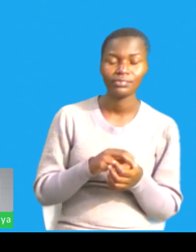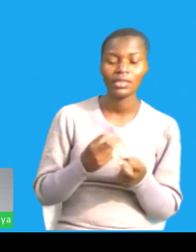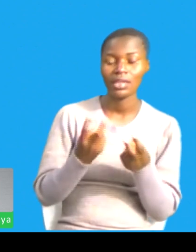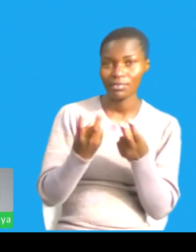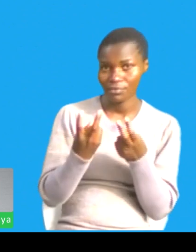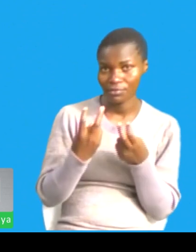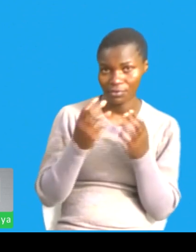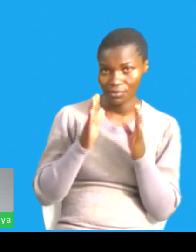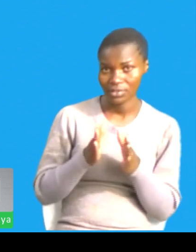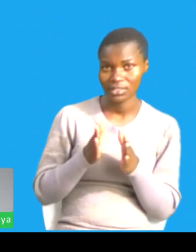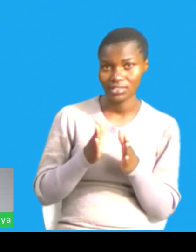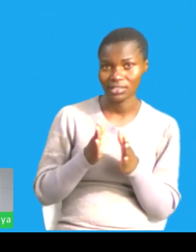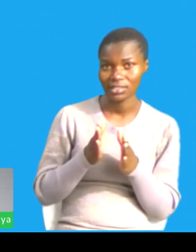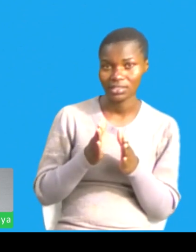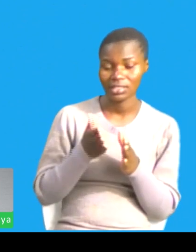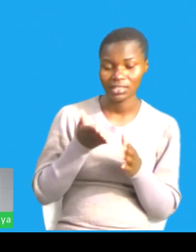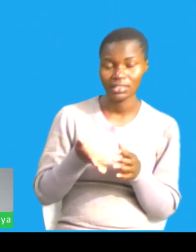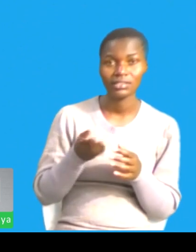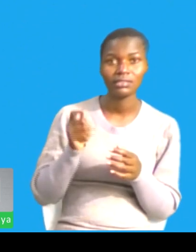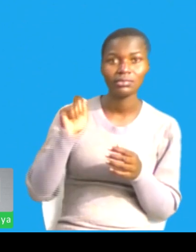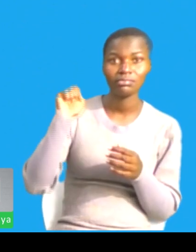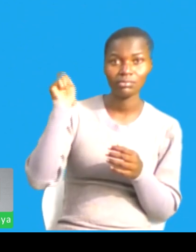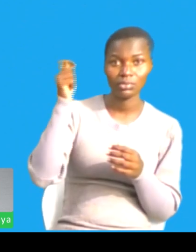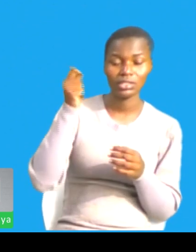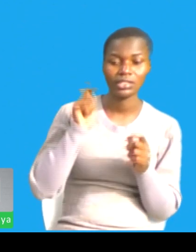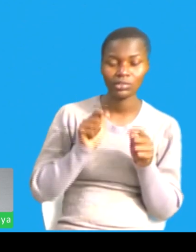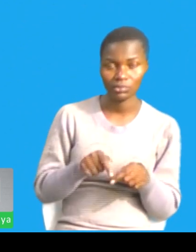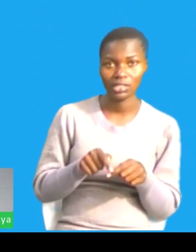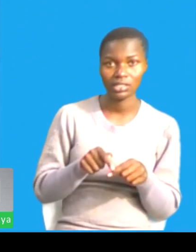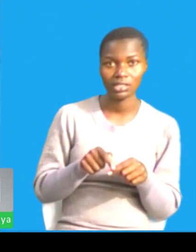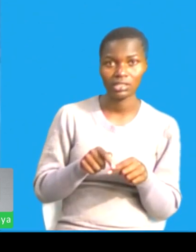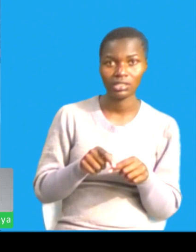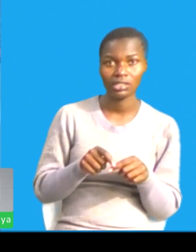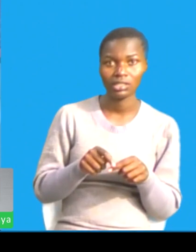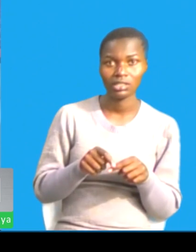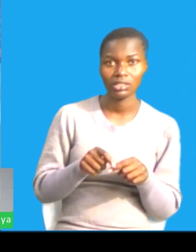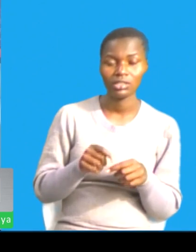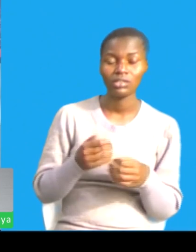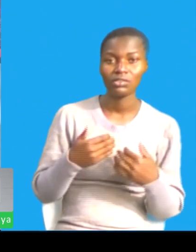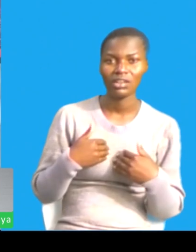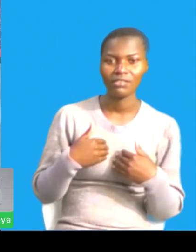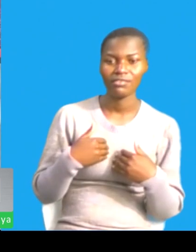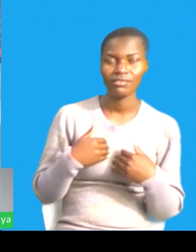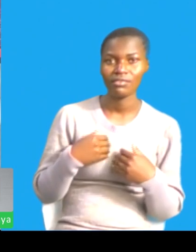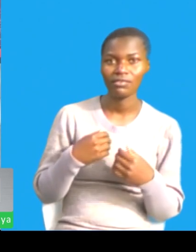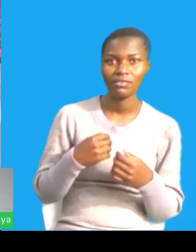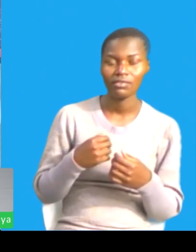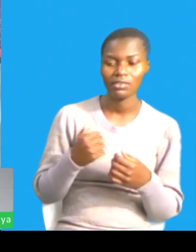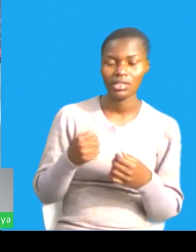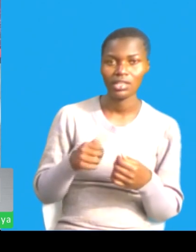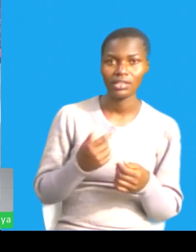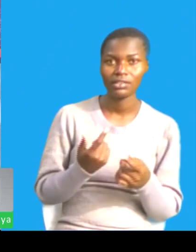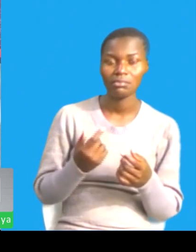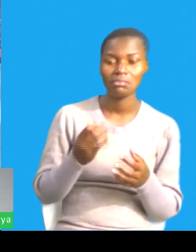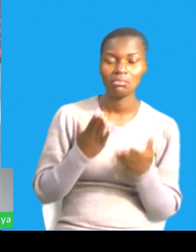Viewers, this has been Politics Today. Nicholas, do you have anything else? Maybe your final